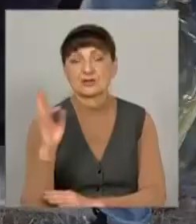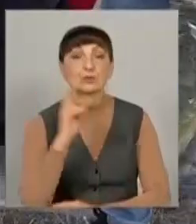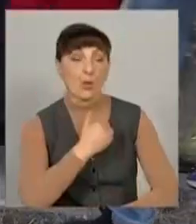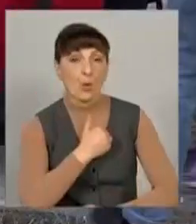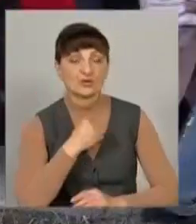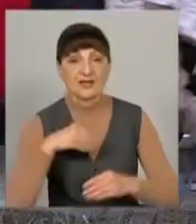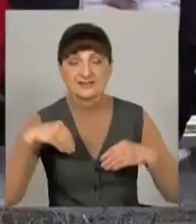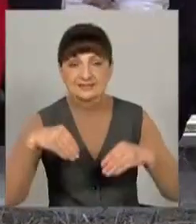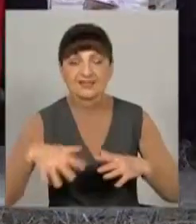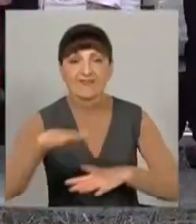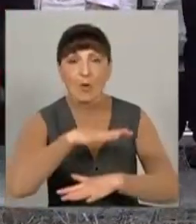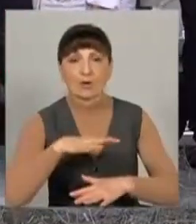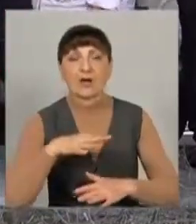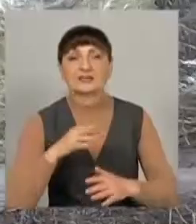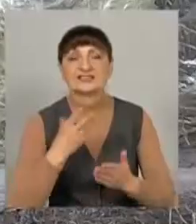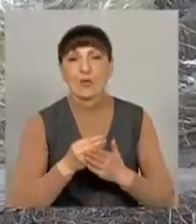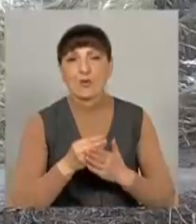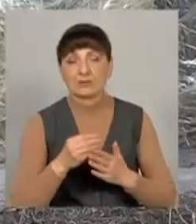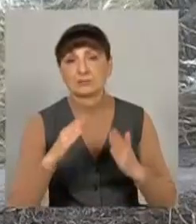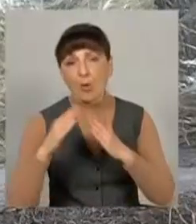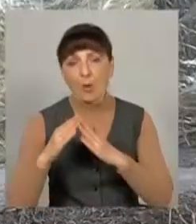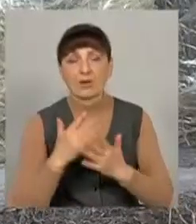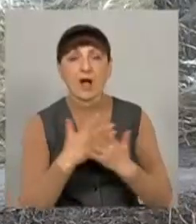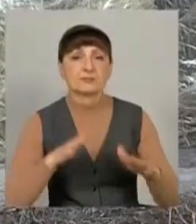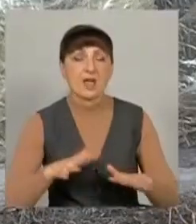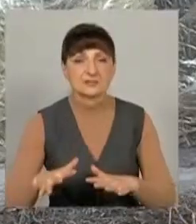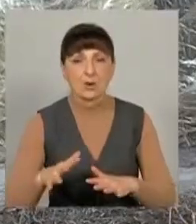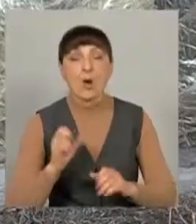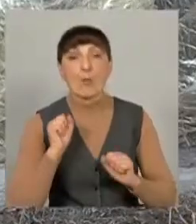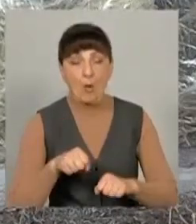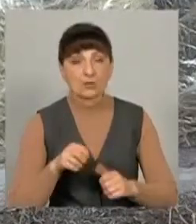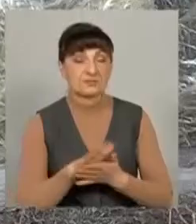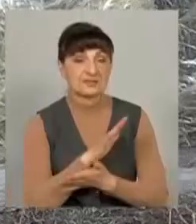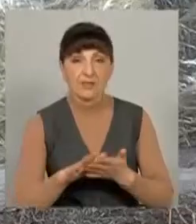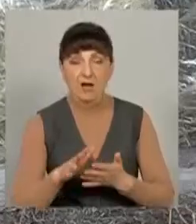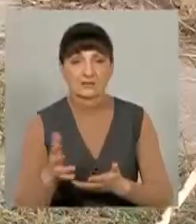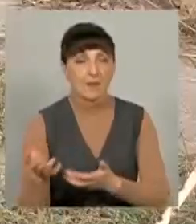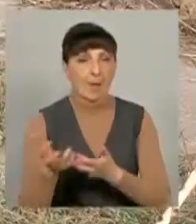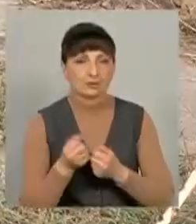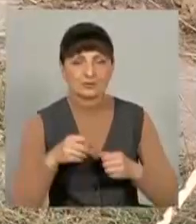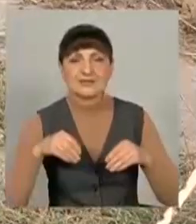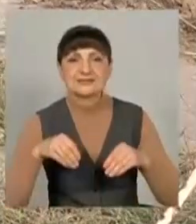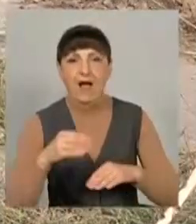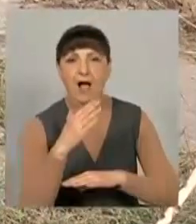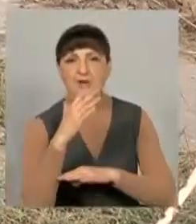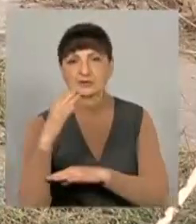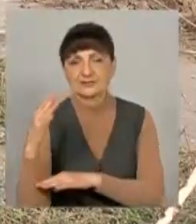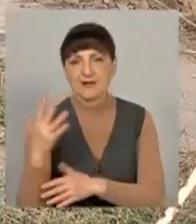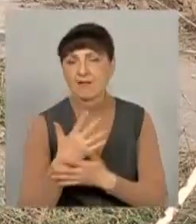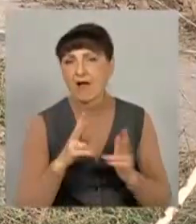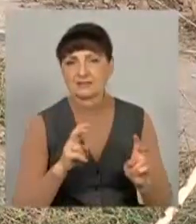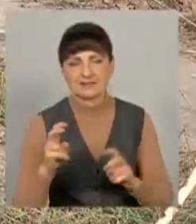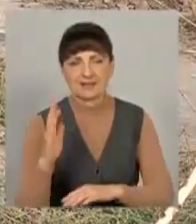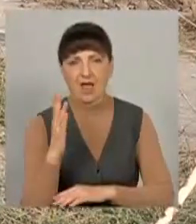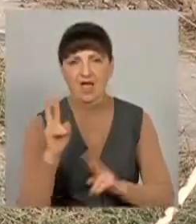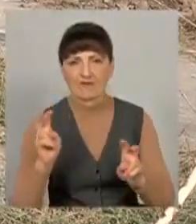желающие озеленить дворы многоквартирных домов и других мест общего пользования могут на бесплатной основе получить саженцы вязи, катальпы, ясени